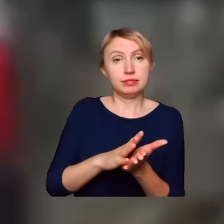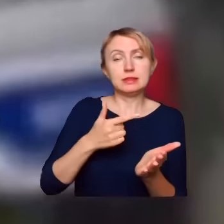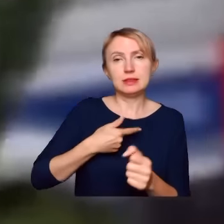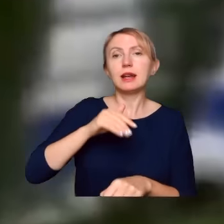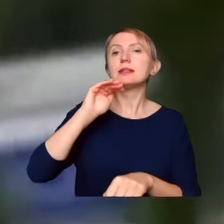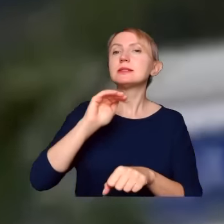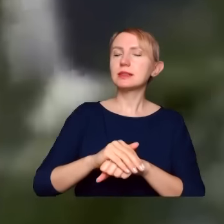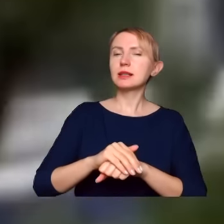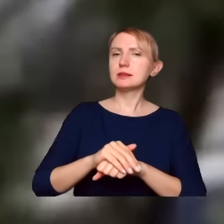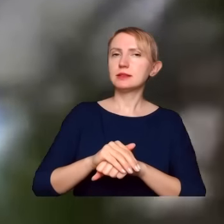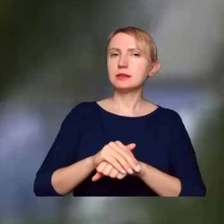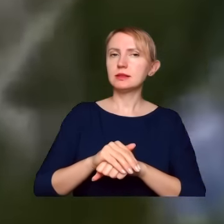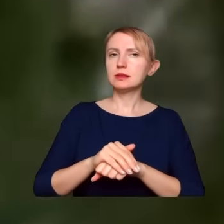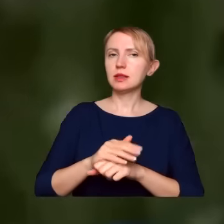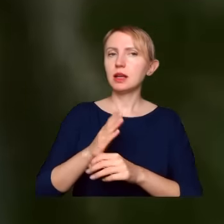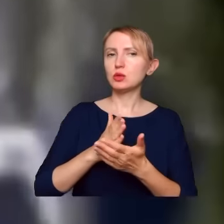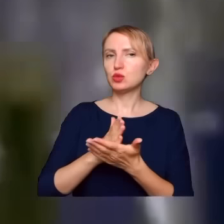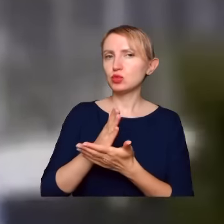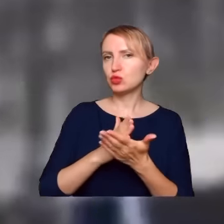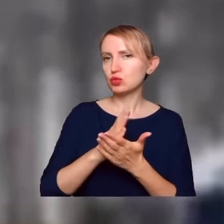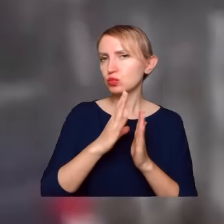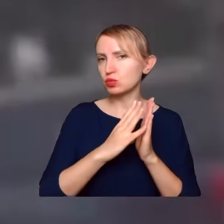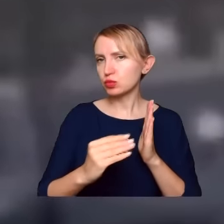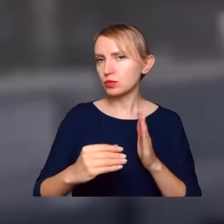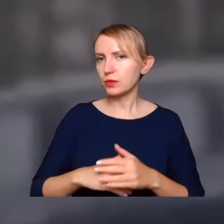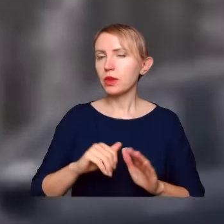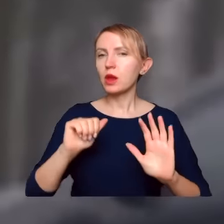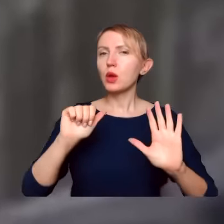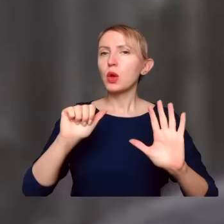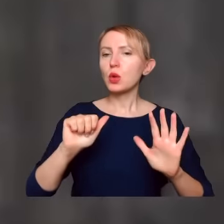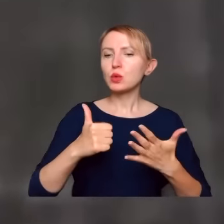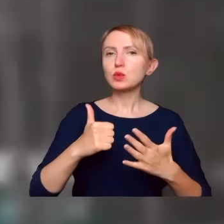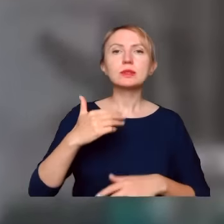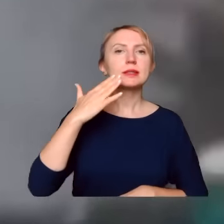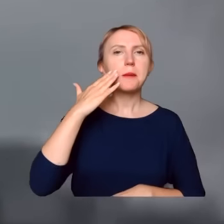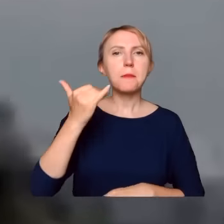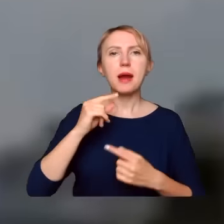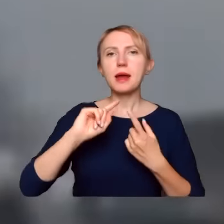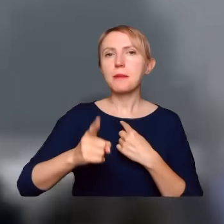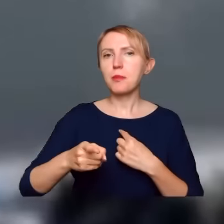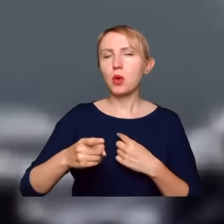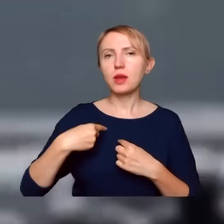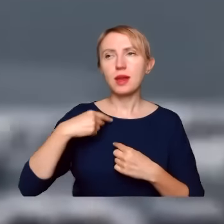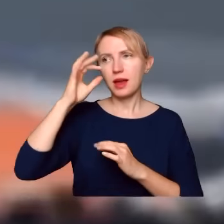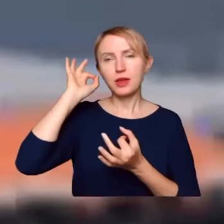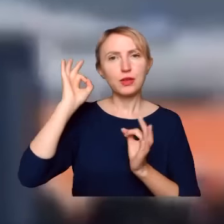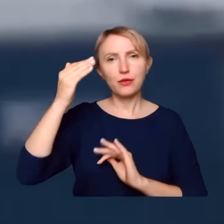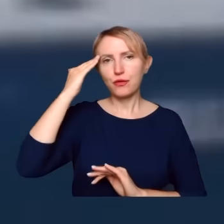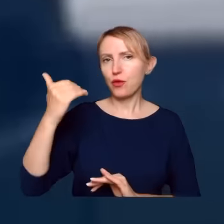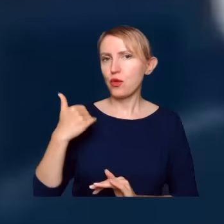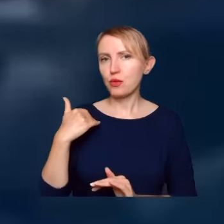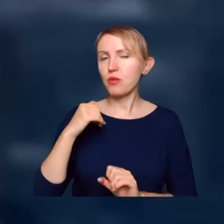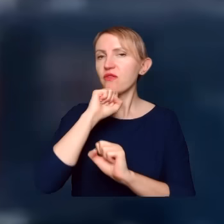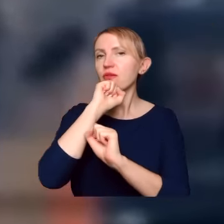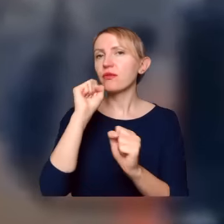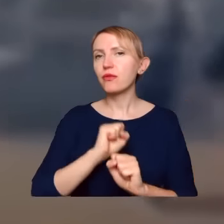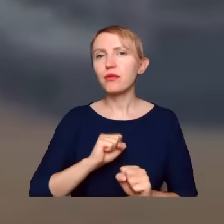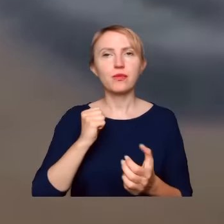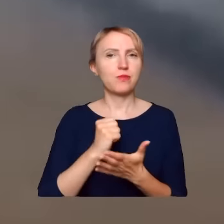nadzorem służbowym. I po dniu 6 maja nie byłem informowany o żadnym aspekcie